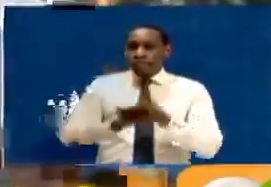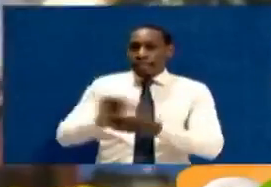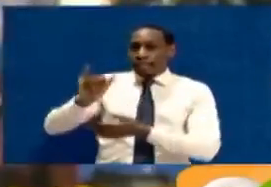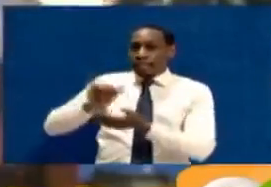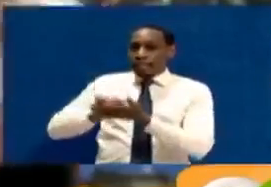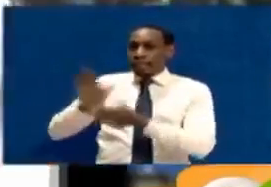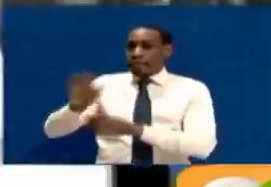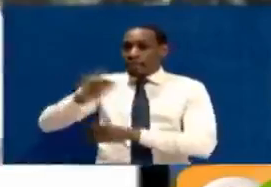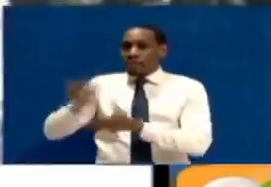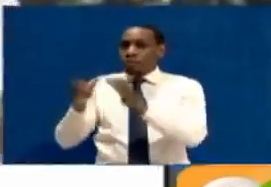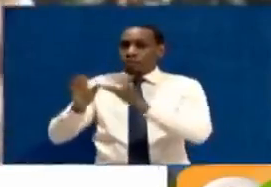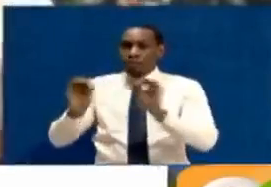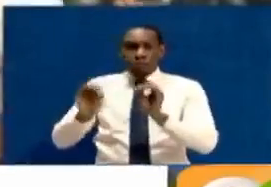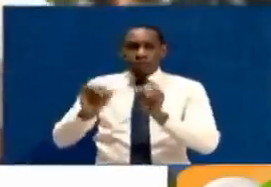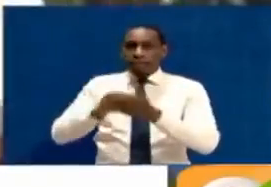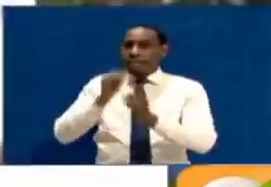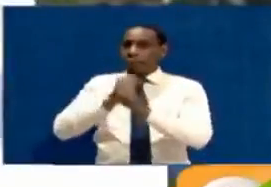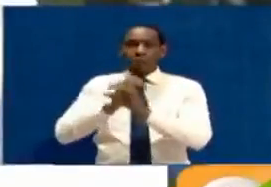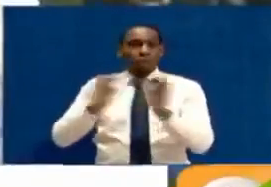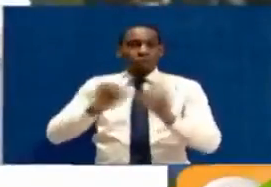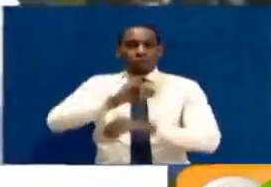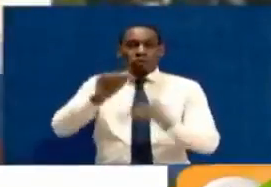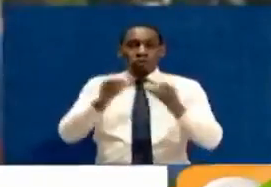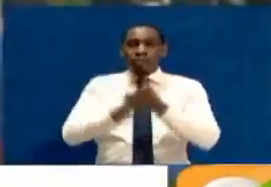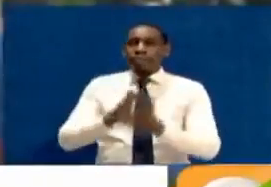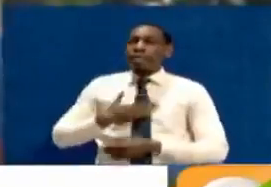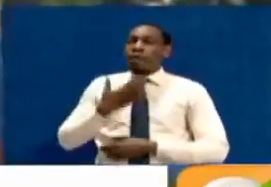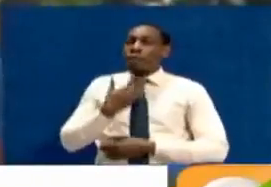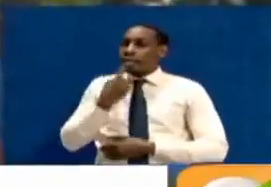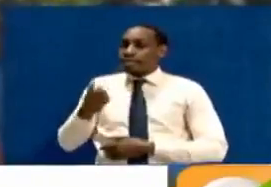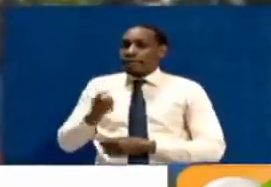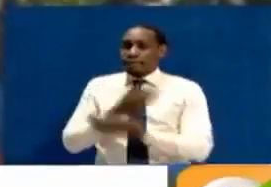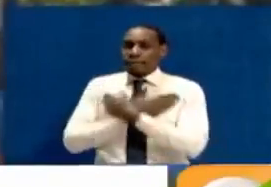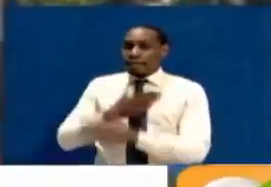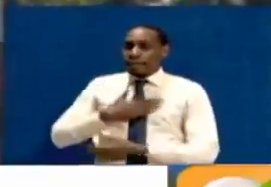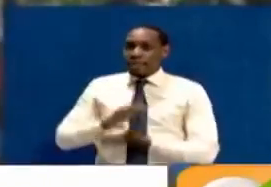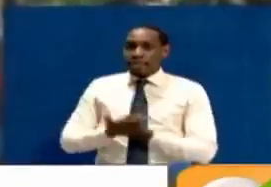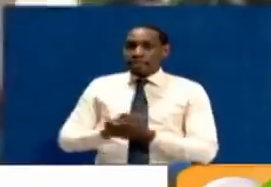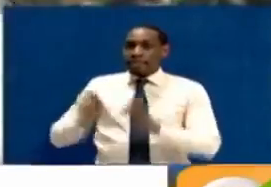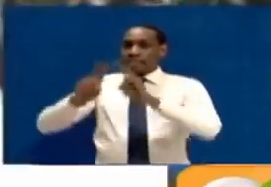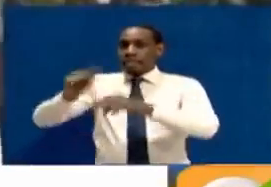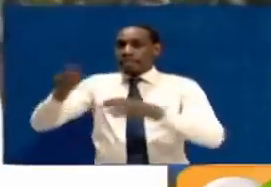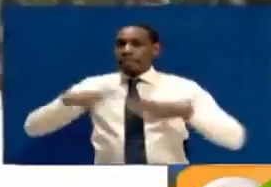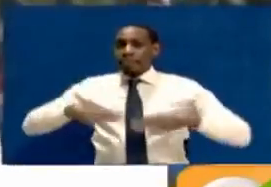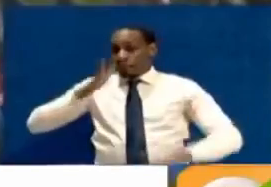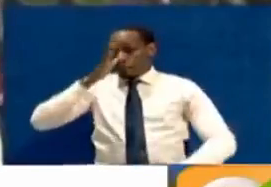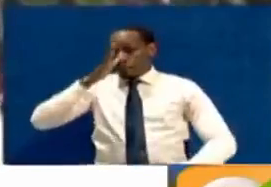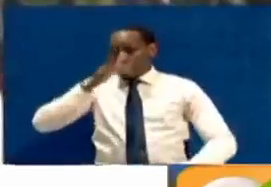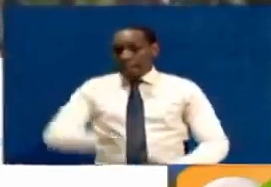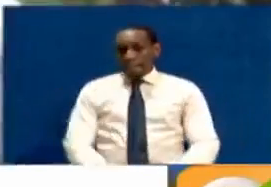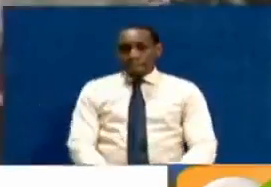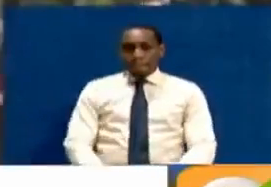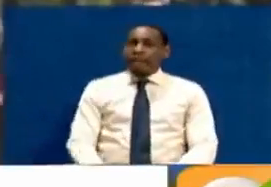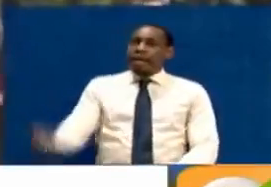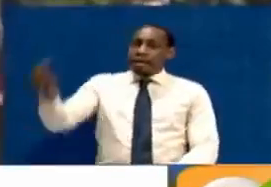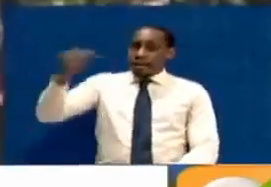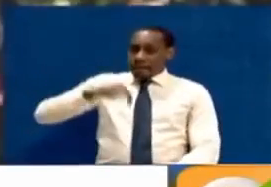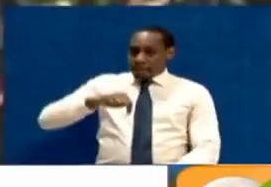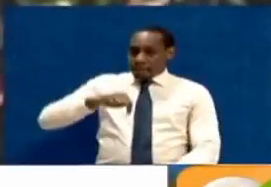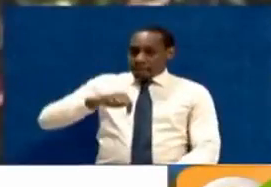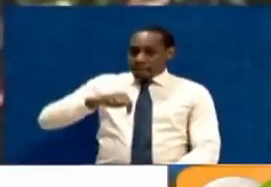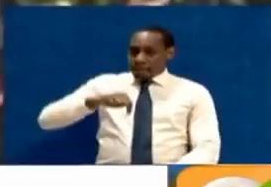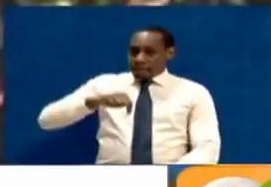si Jubilee, yeye hajafanya chochote Jubilee. Mimi nataka nimwambie my friend, tafuta watu wa kudanganya. Kuja kwako